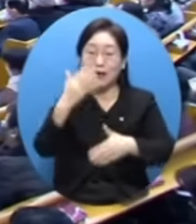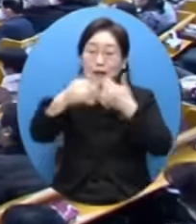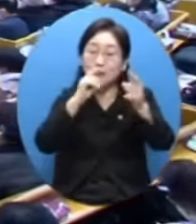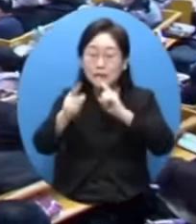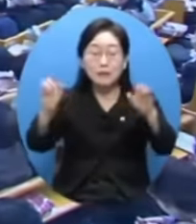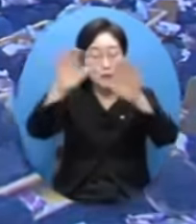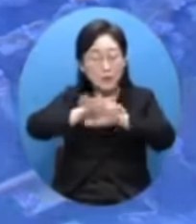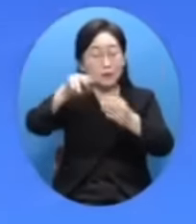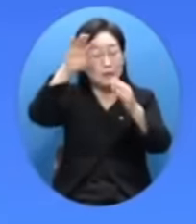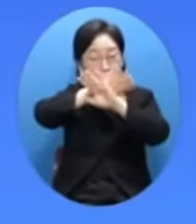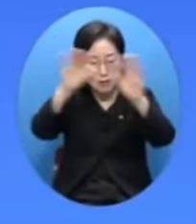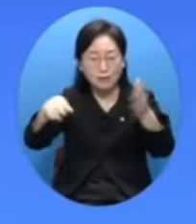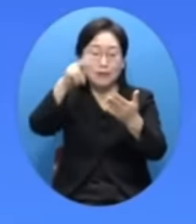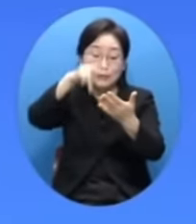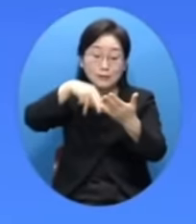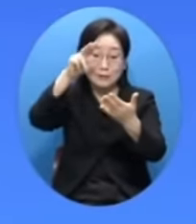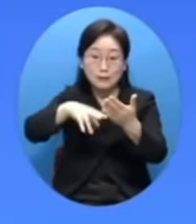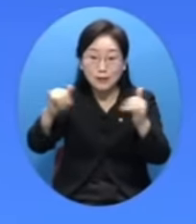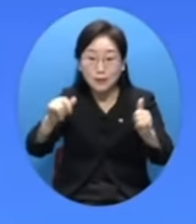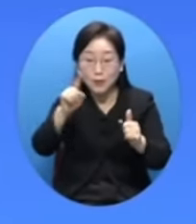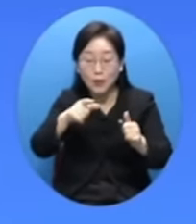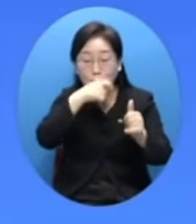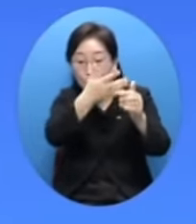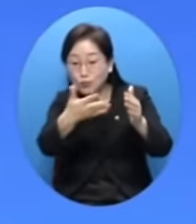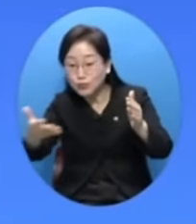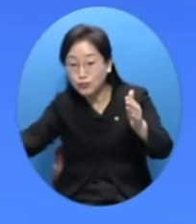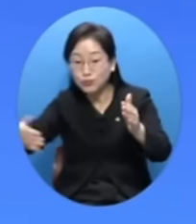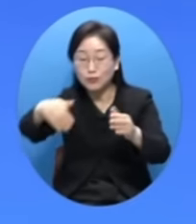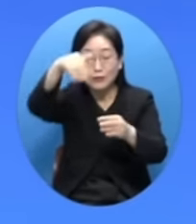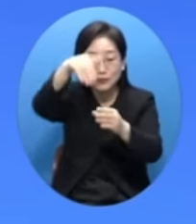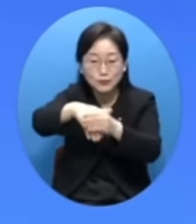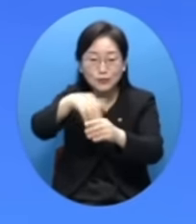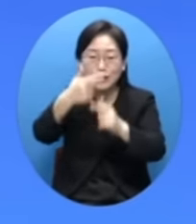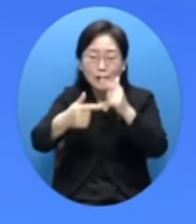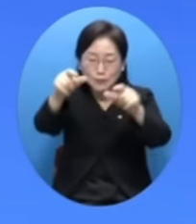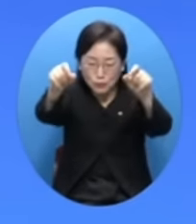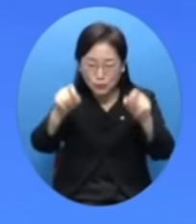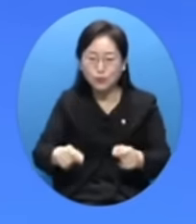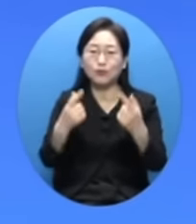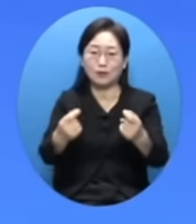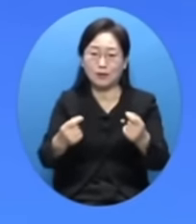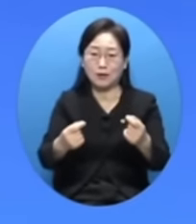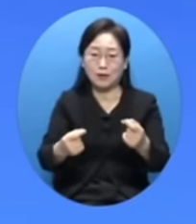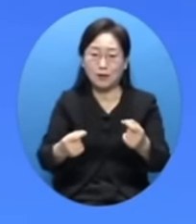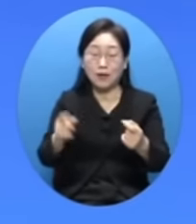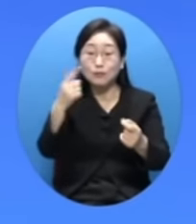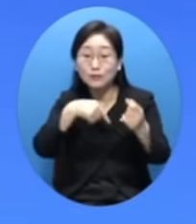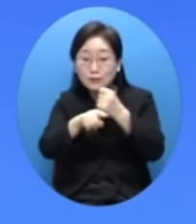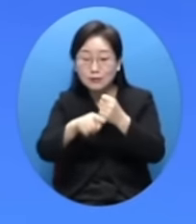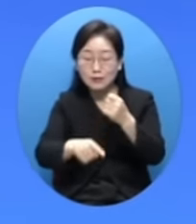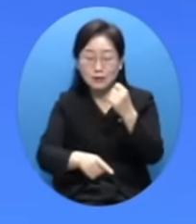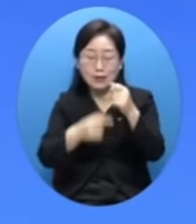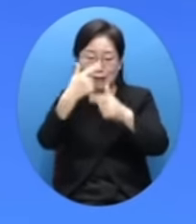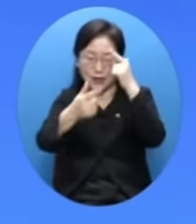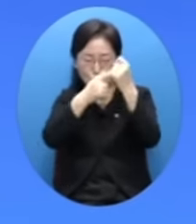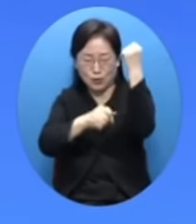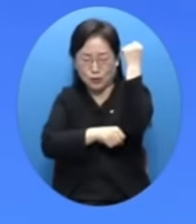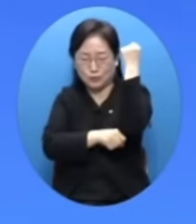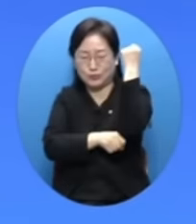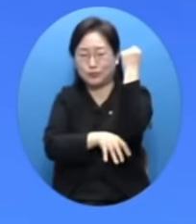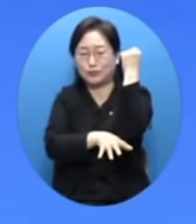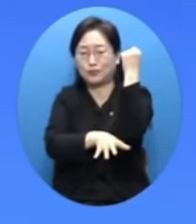주로 묵상하는 사람들은 신의가 심겨진 나무의 축복을 받습니다 신의가 심겨진 나무는 뿌리가 깊이 강추에